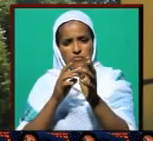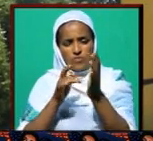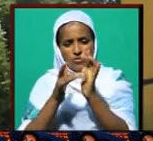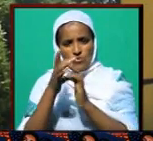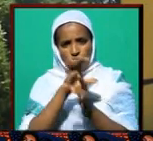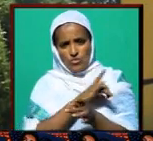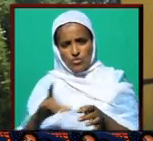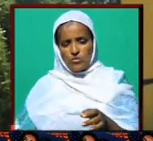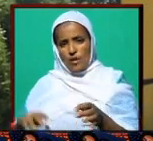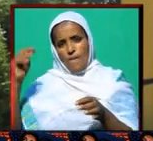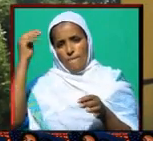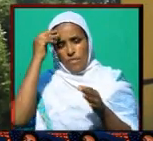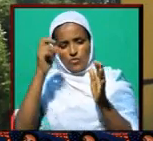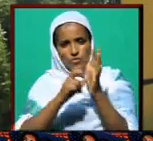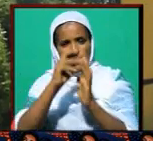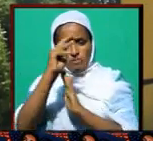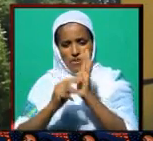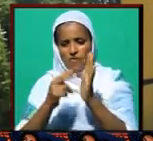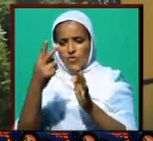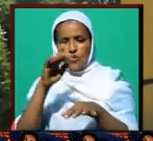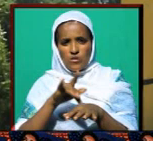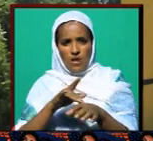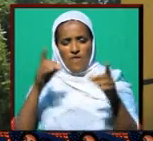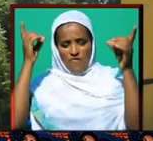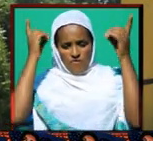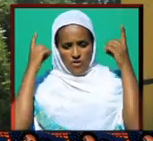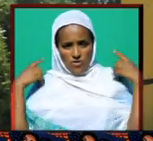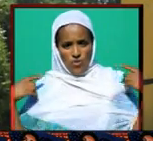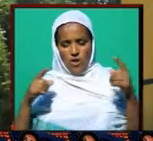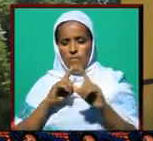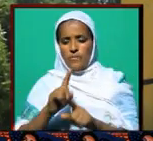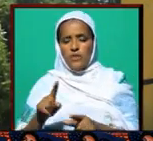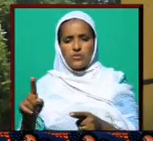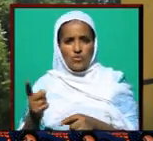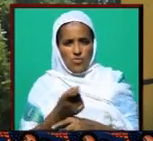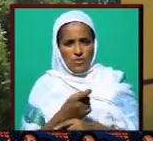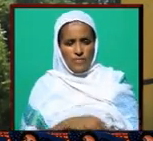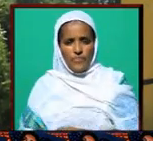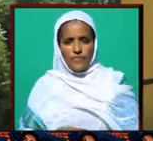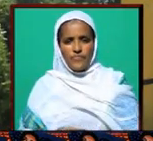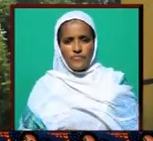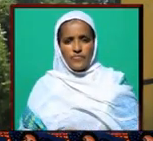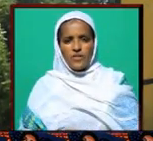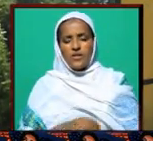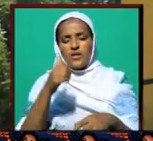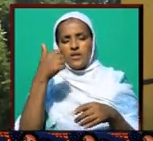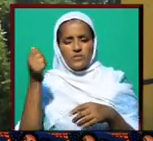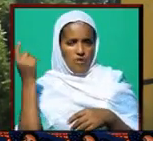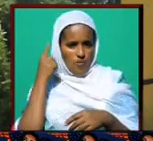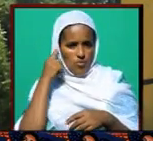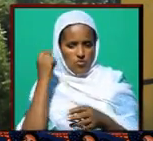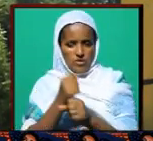ሲጠይቀውና ያንንም መድኃኒታችን ኢየሱስ ክርስቶስ በማቴዎስ ወንጌል ምዕራፍ 12 ላይ ፈሪሳውያን ለፈሪሳውያን መልስ